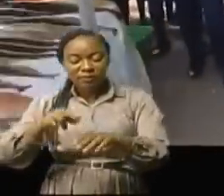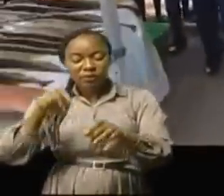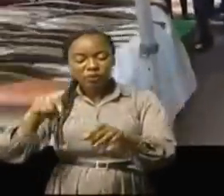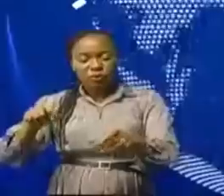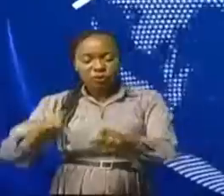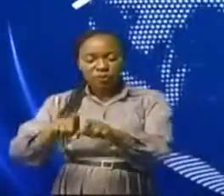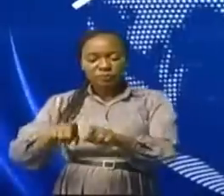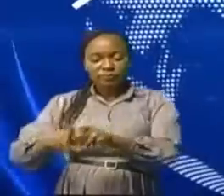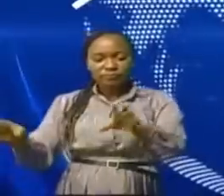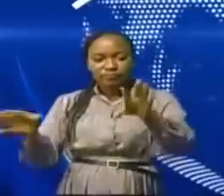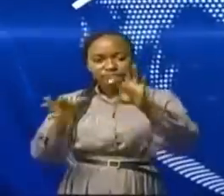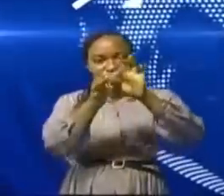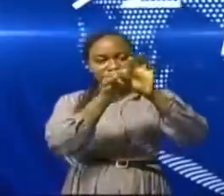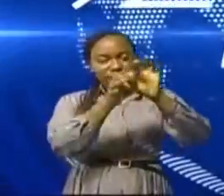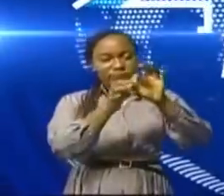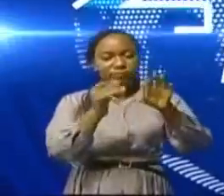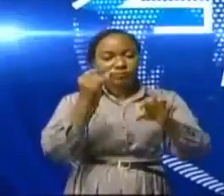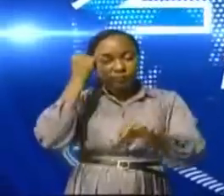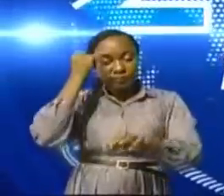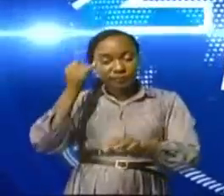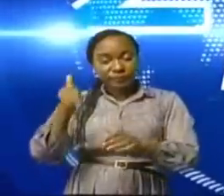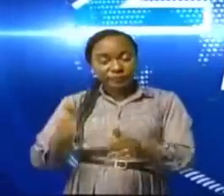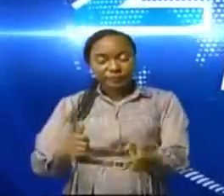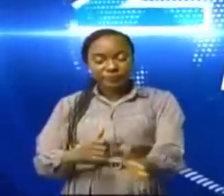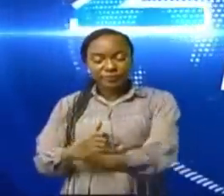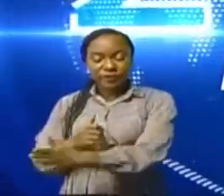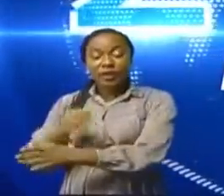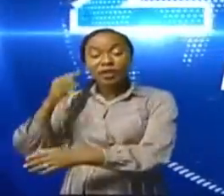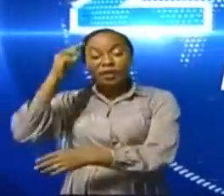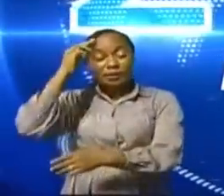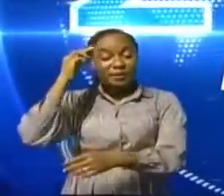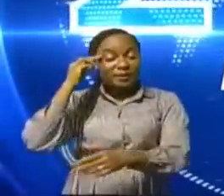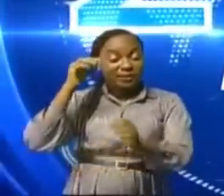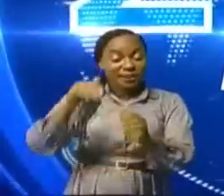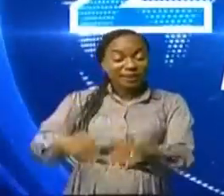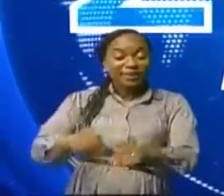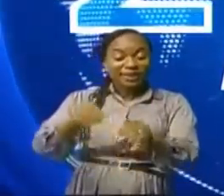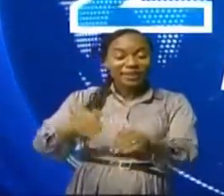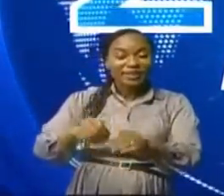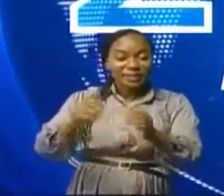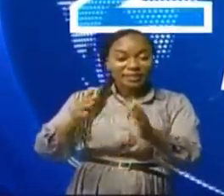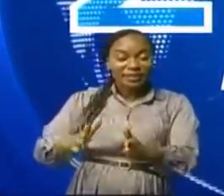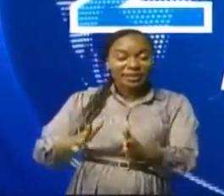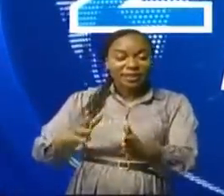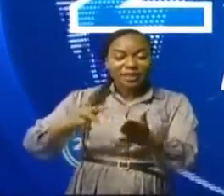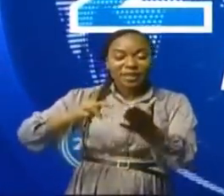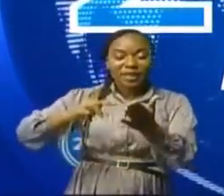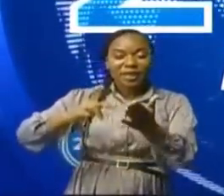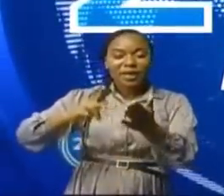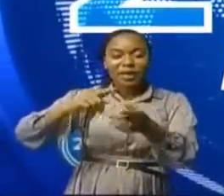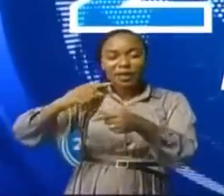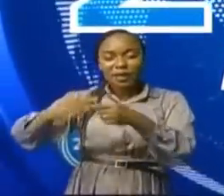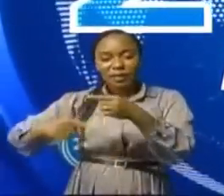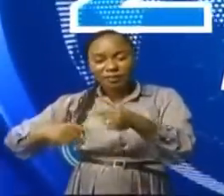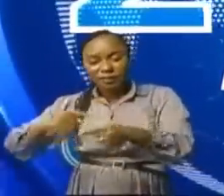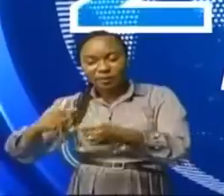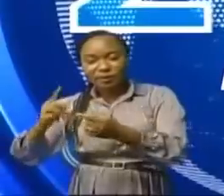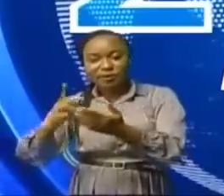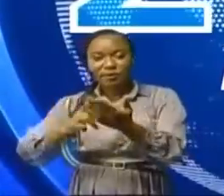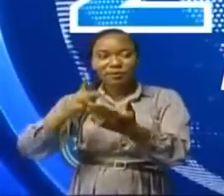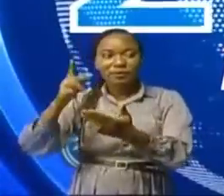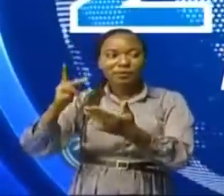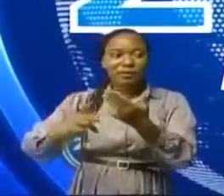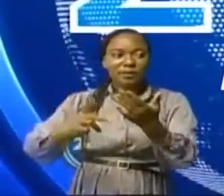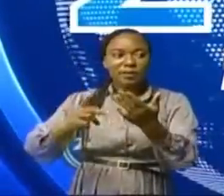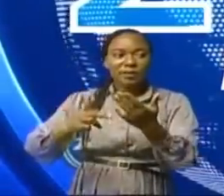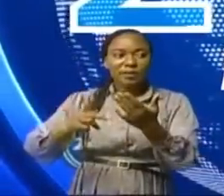croissant. Le ministre de l'Agriculture a procédé au lancement du programme d'appui à de la mise en valeur